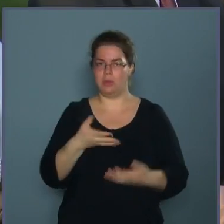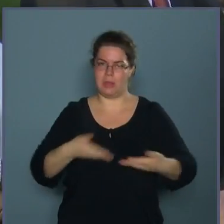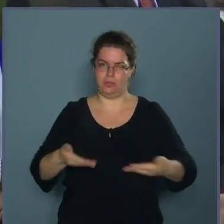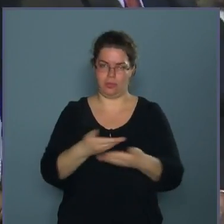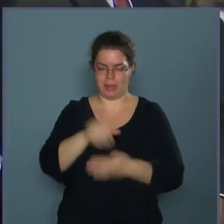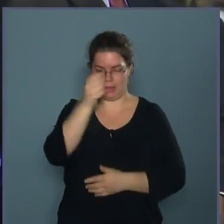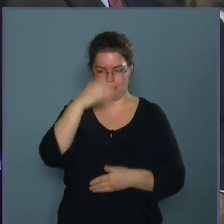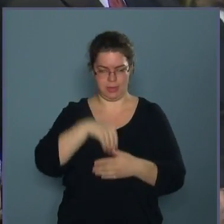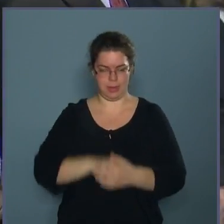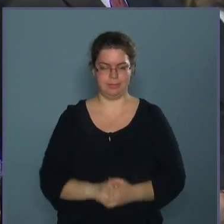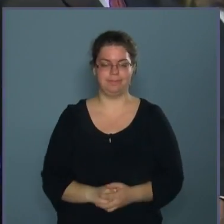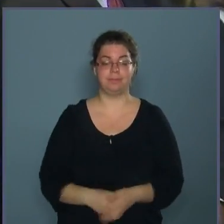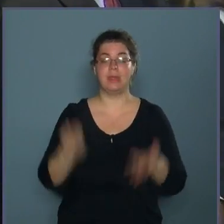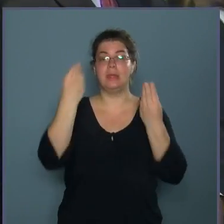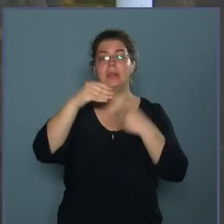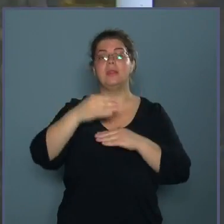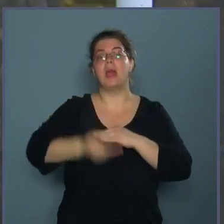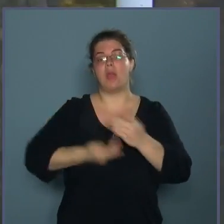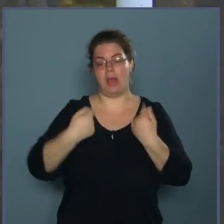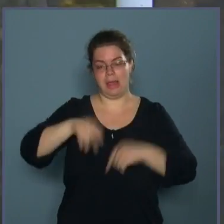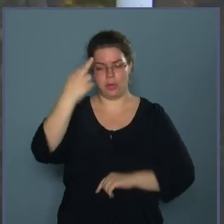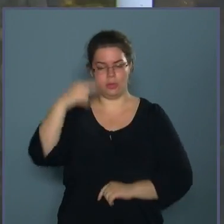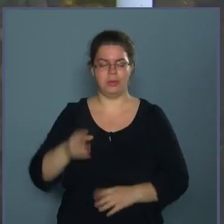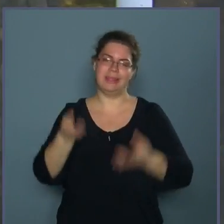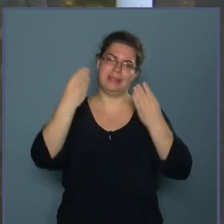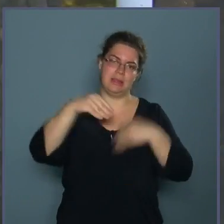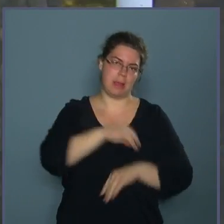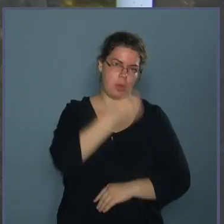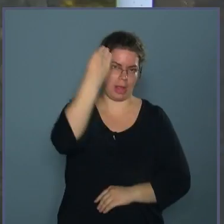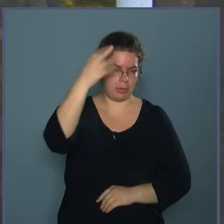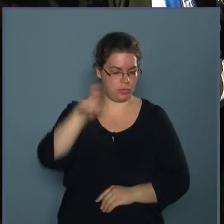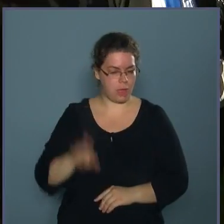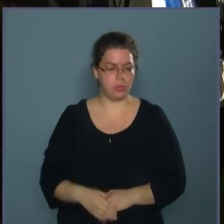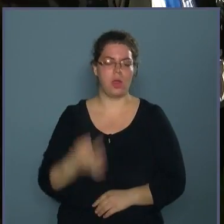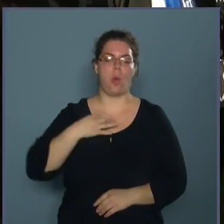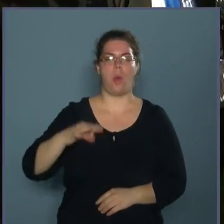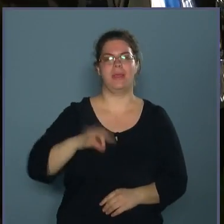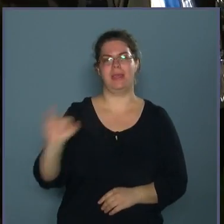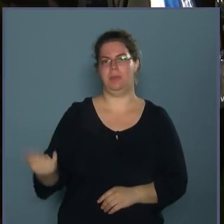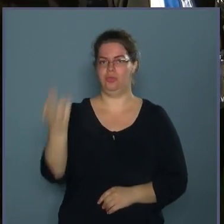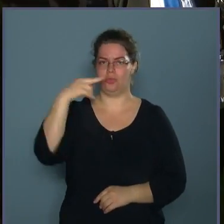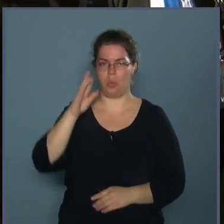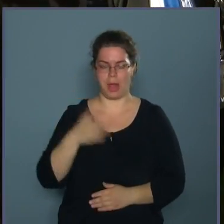nevében. Tisztelt alelnök úr, tisztelt polgármester úr, hölgyeim és uraim!